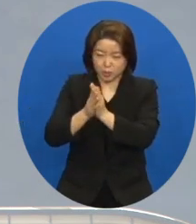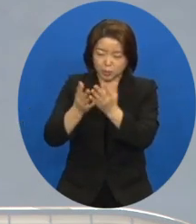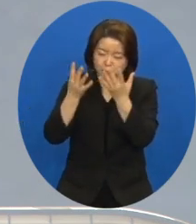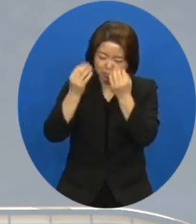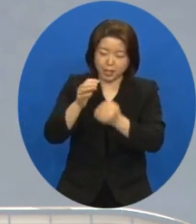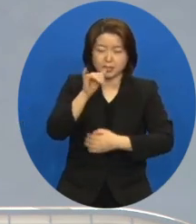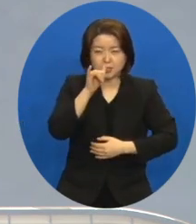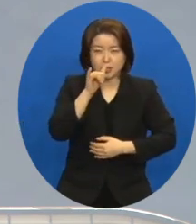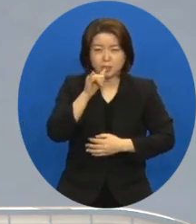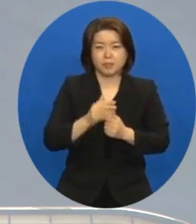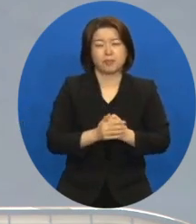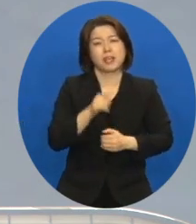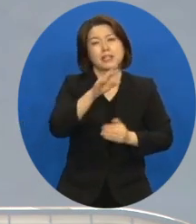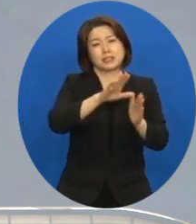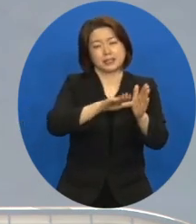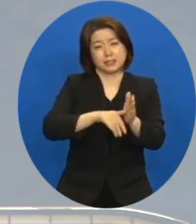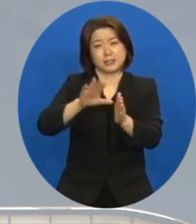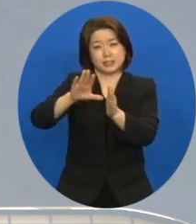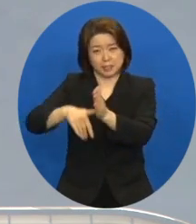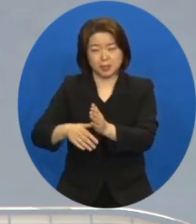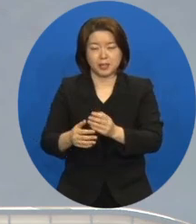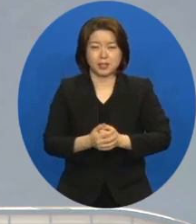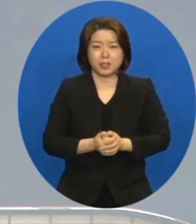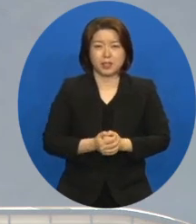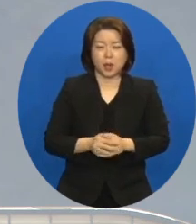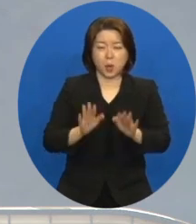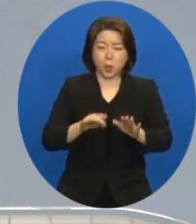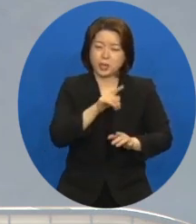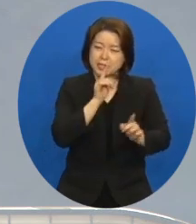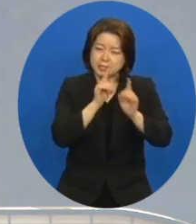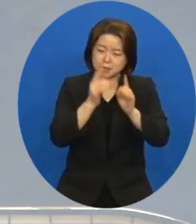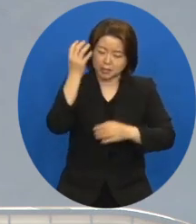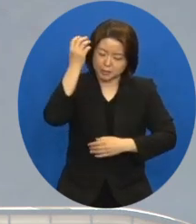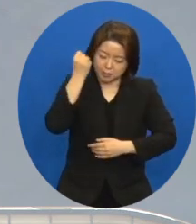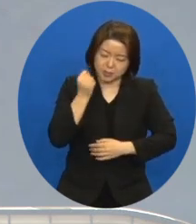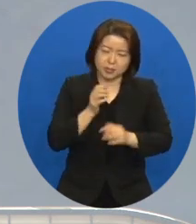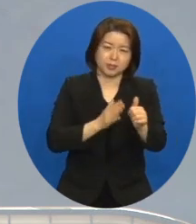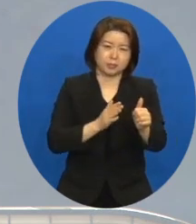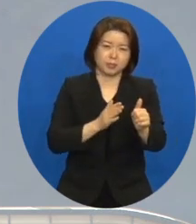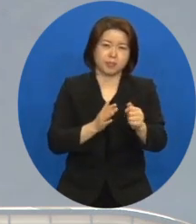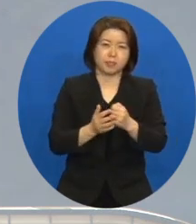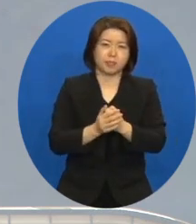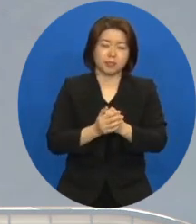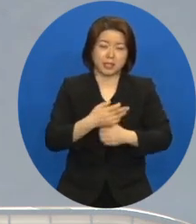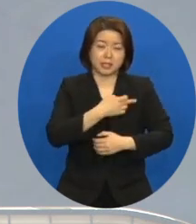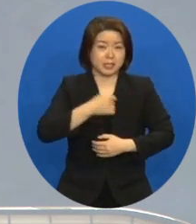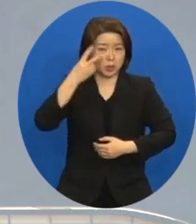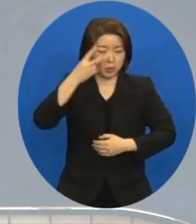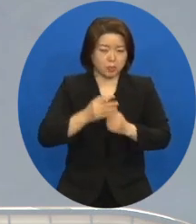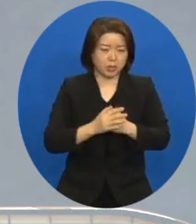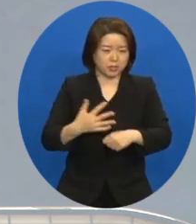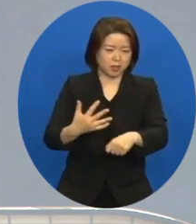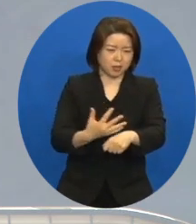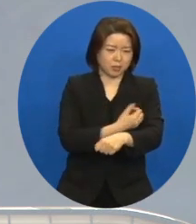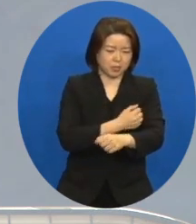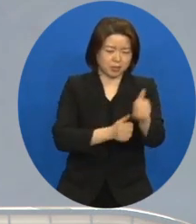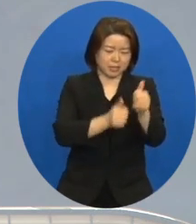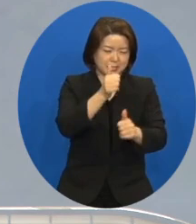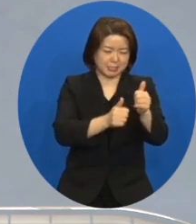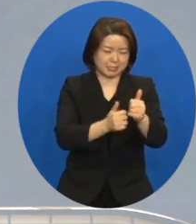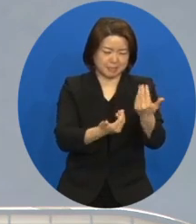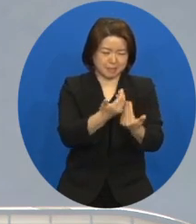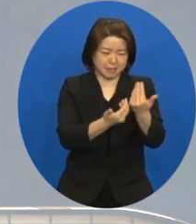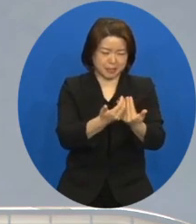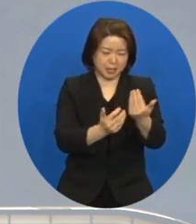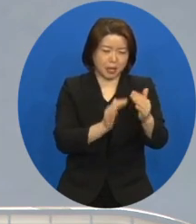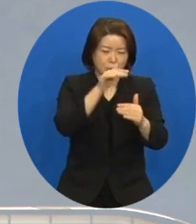거예요. 그때마다 오늘 이 말씀을 기억하세요. 사도 바울은 그 엄청난 시험들, 고비들